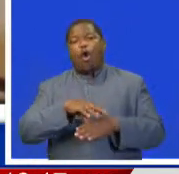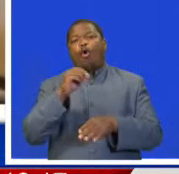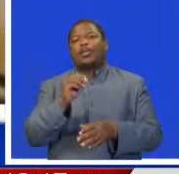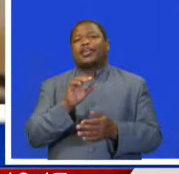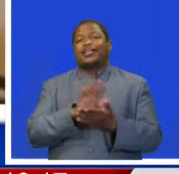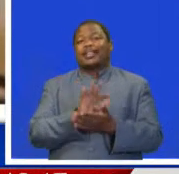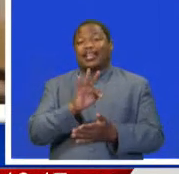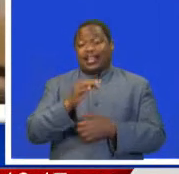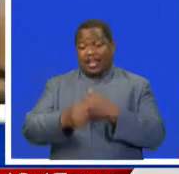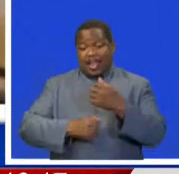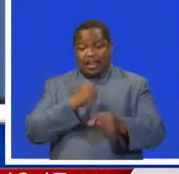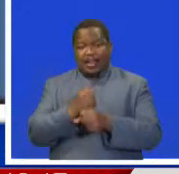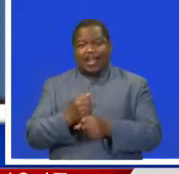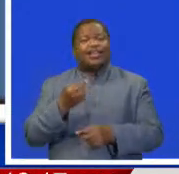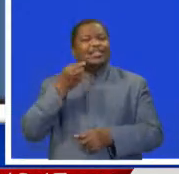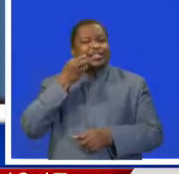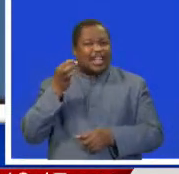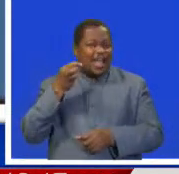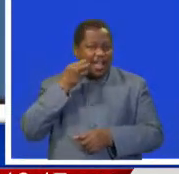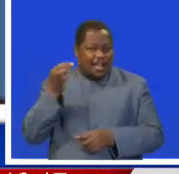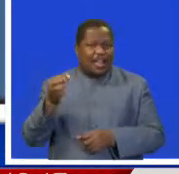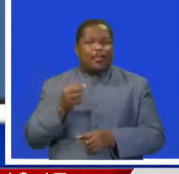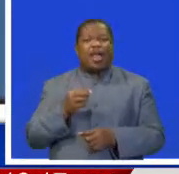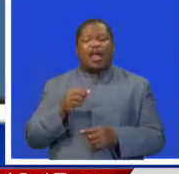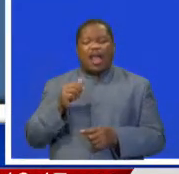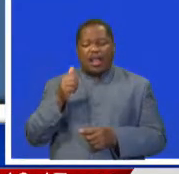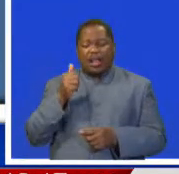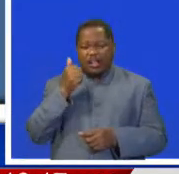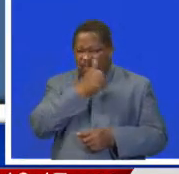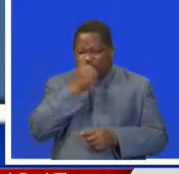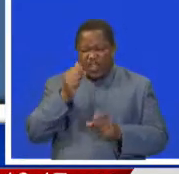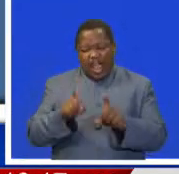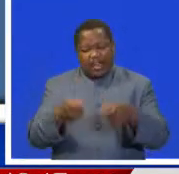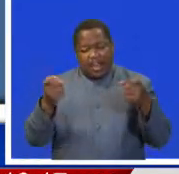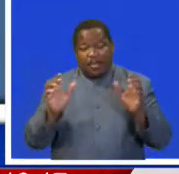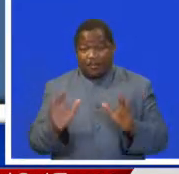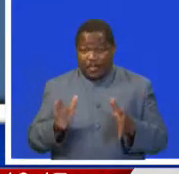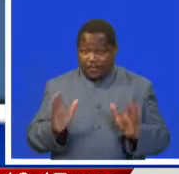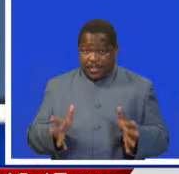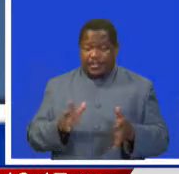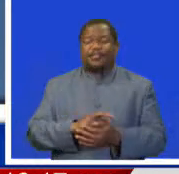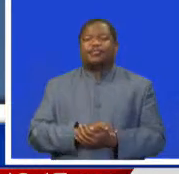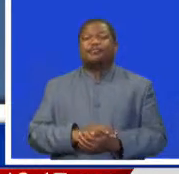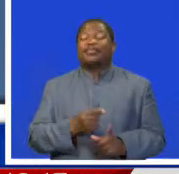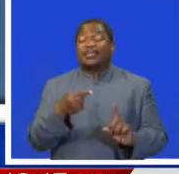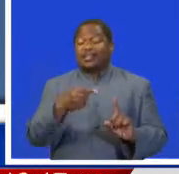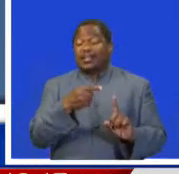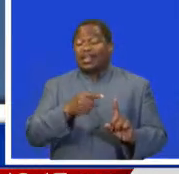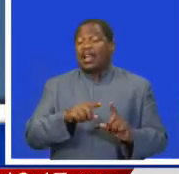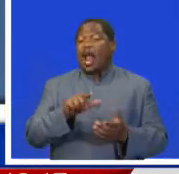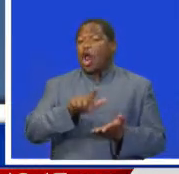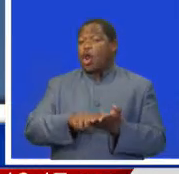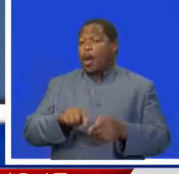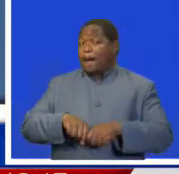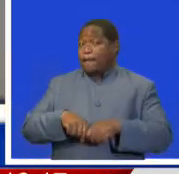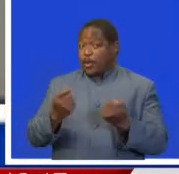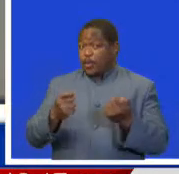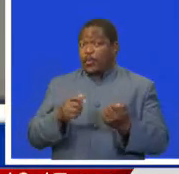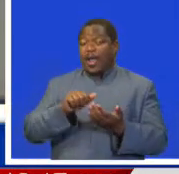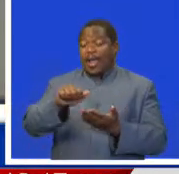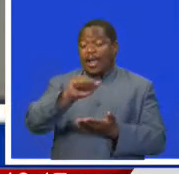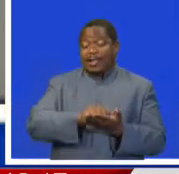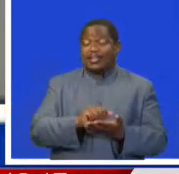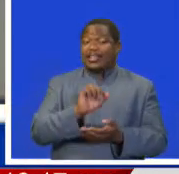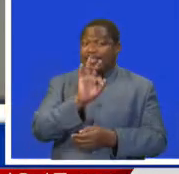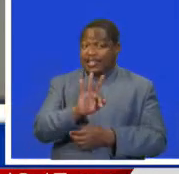angasebentisi nelijazi lemkhwenyana. Umsolwa ubekwe licala ngaphasi kwa section 3 wemthetho lolwa nekuhlukubetana